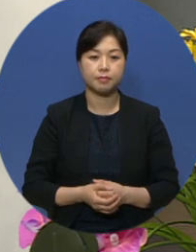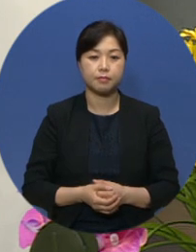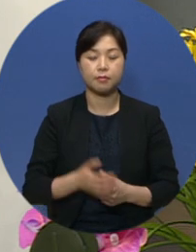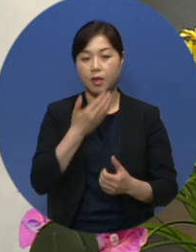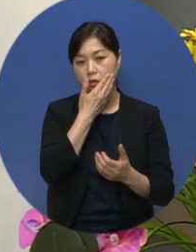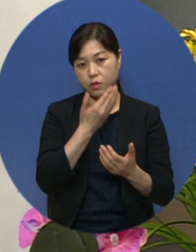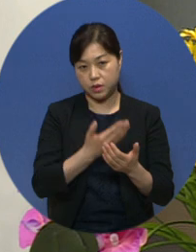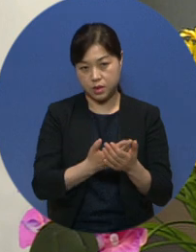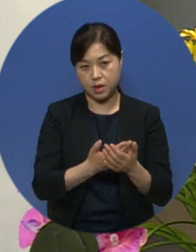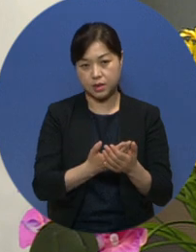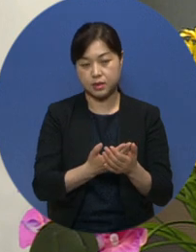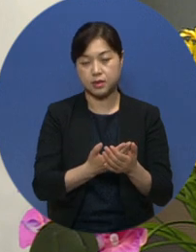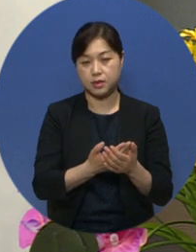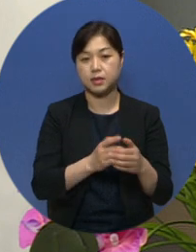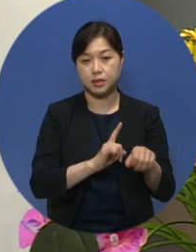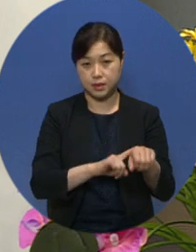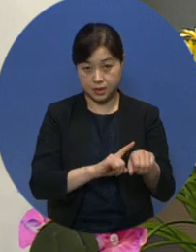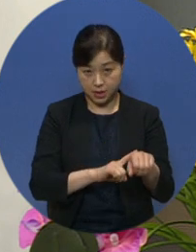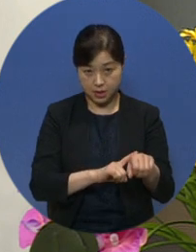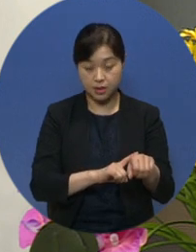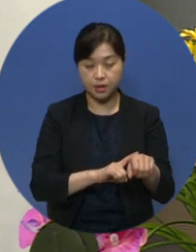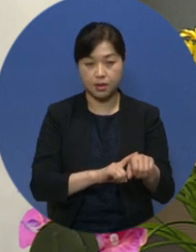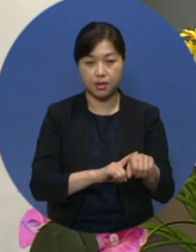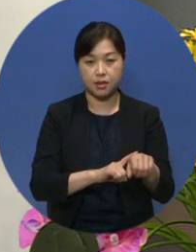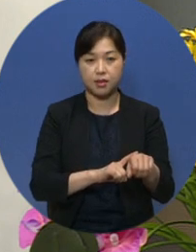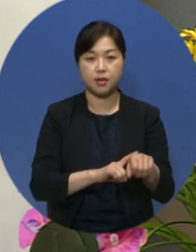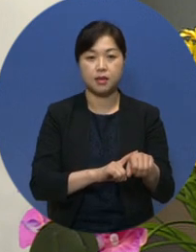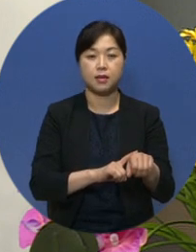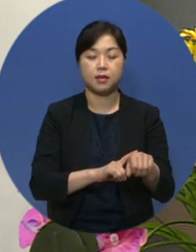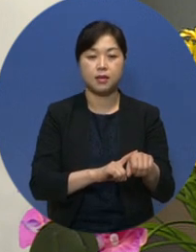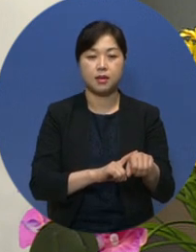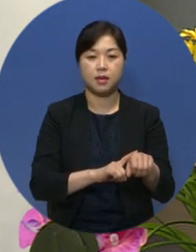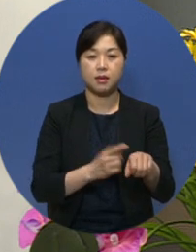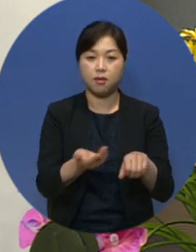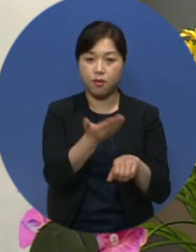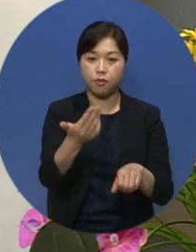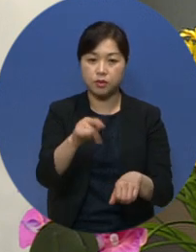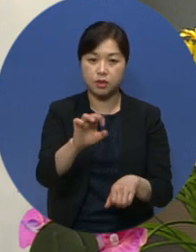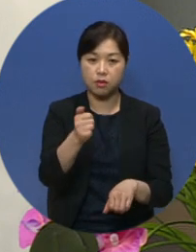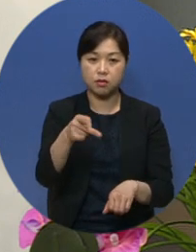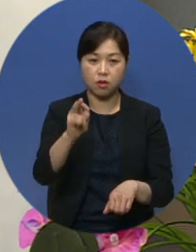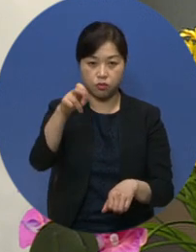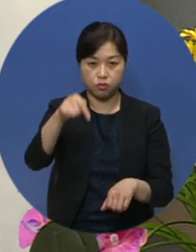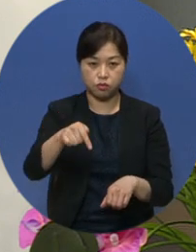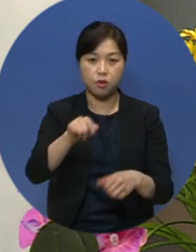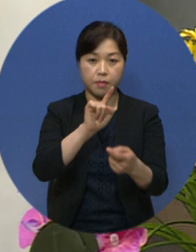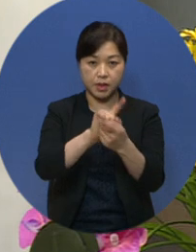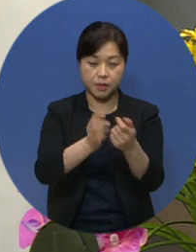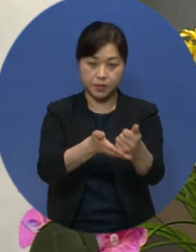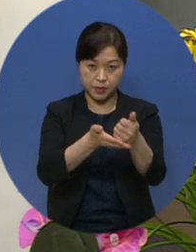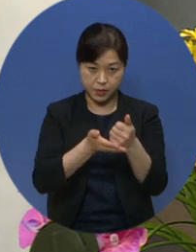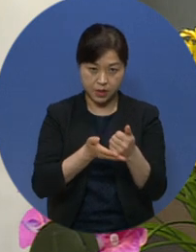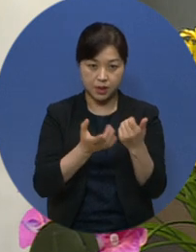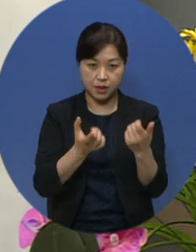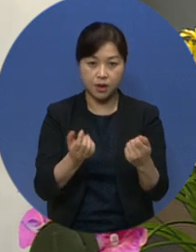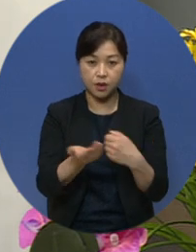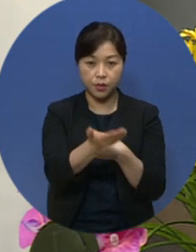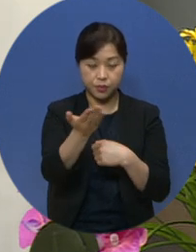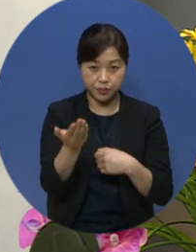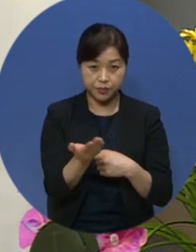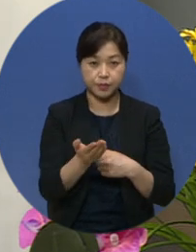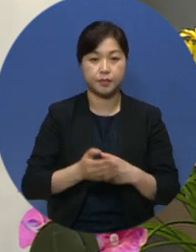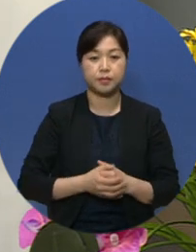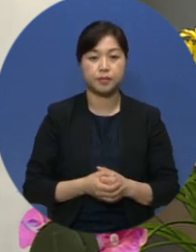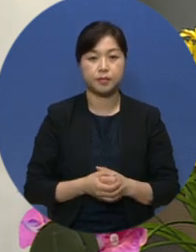귀한 시간에 정경수 만남에 여러분을 초대합니다 예 아무쪼록 여러분들께서